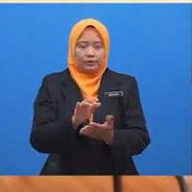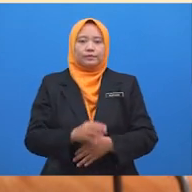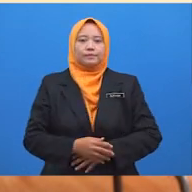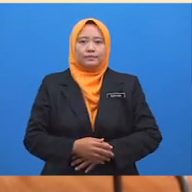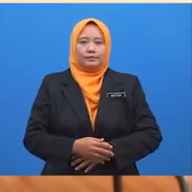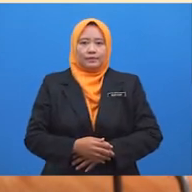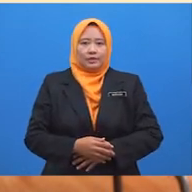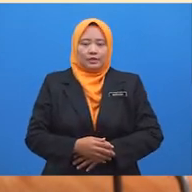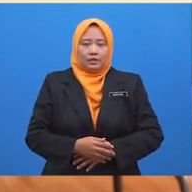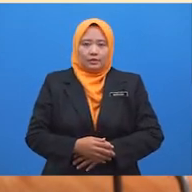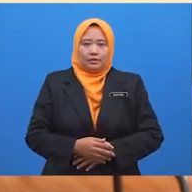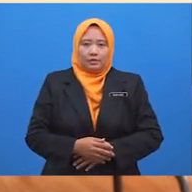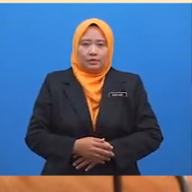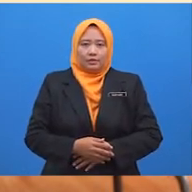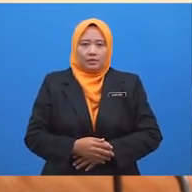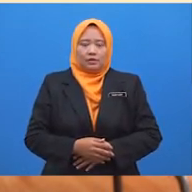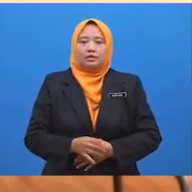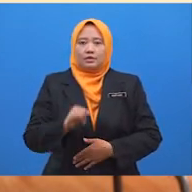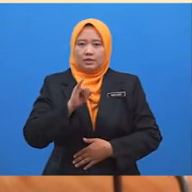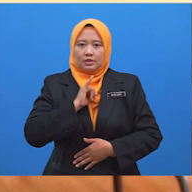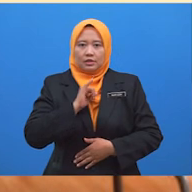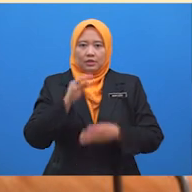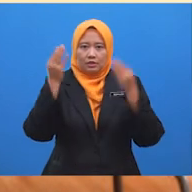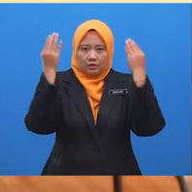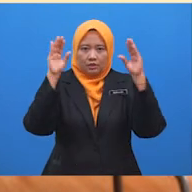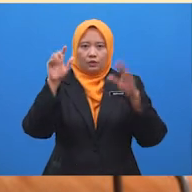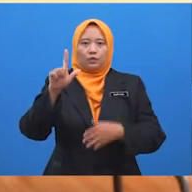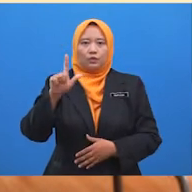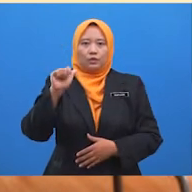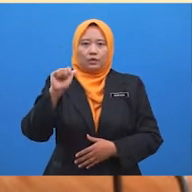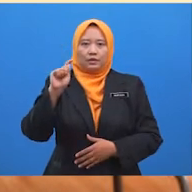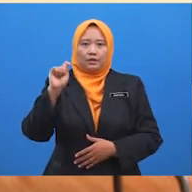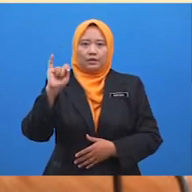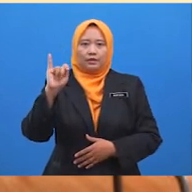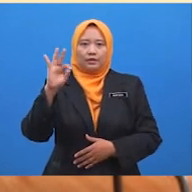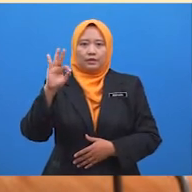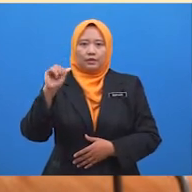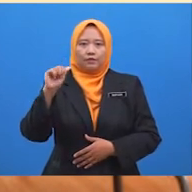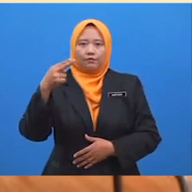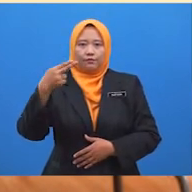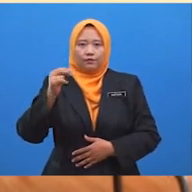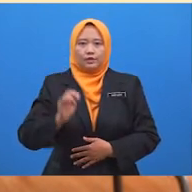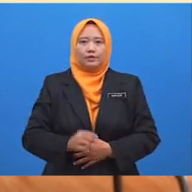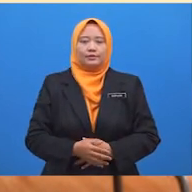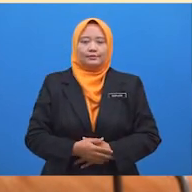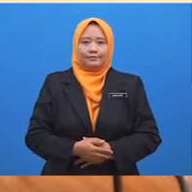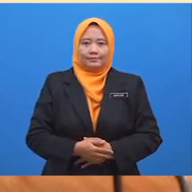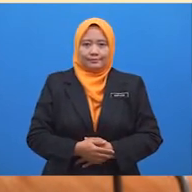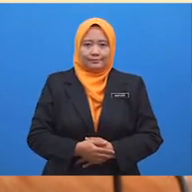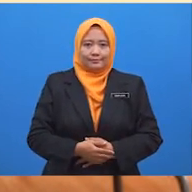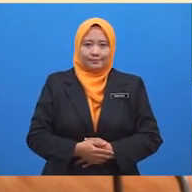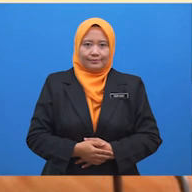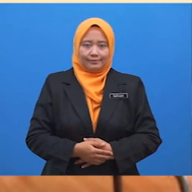cikgu. Anda semua bersama saya, Cikgu Latifah binti Haji Arsyad dari SMK Sentul